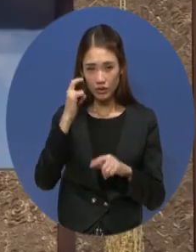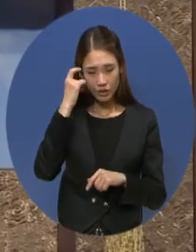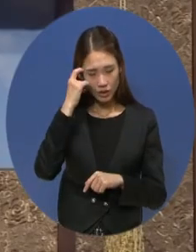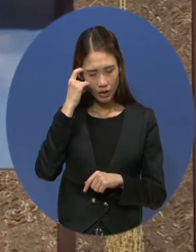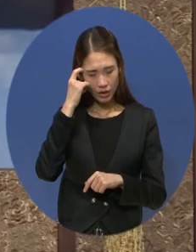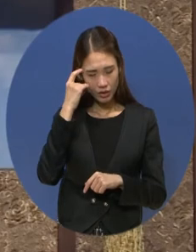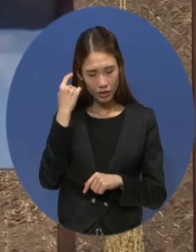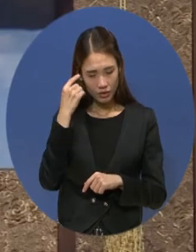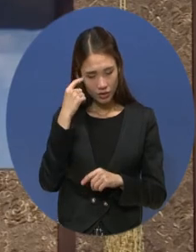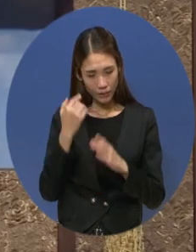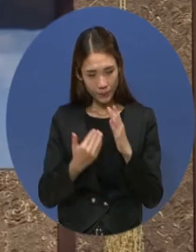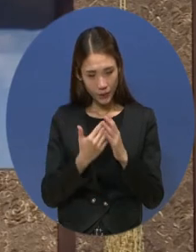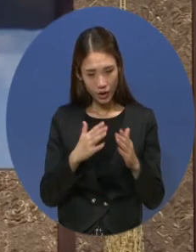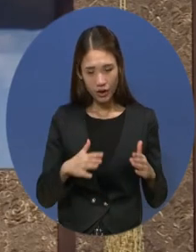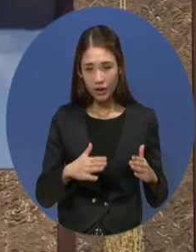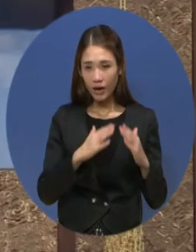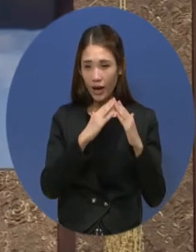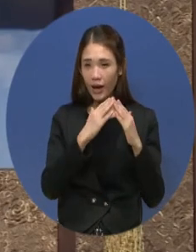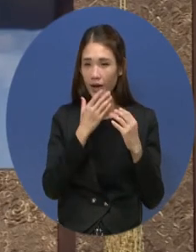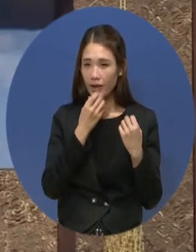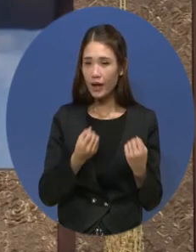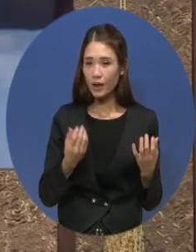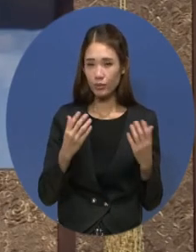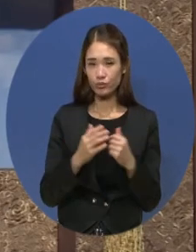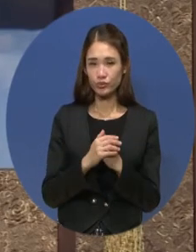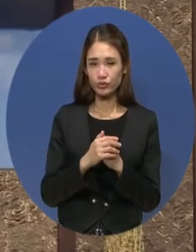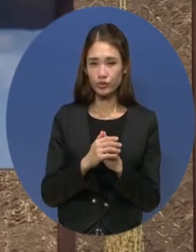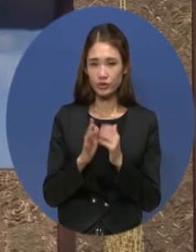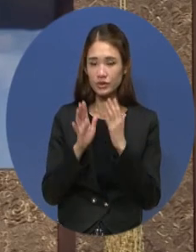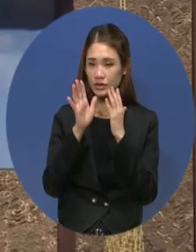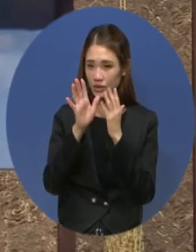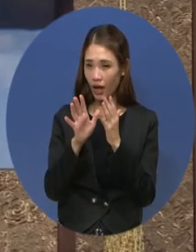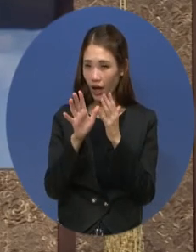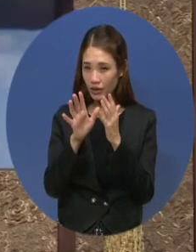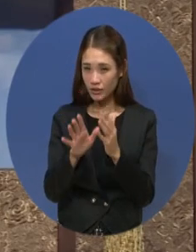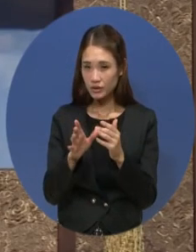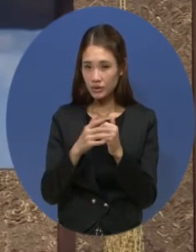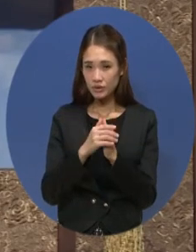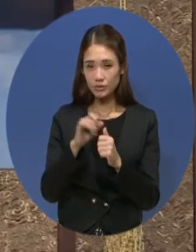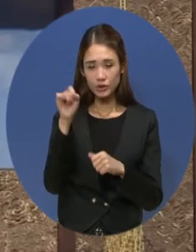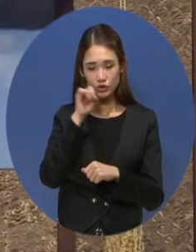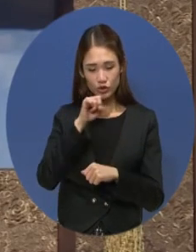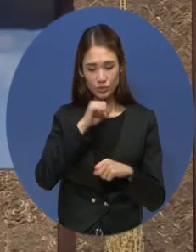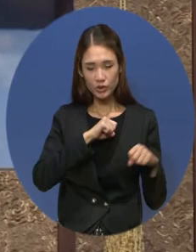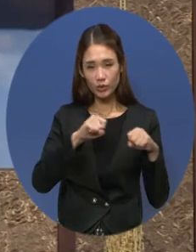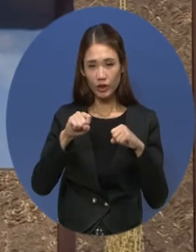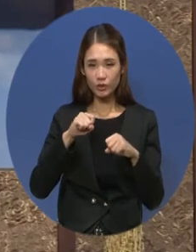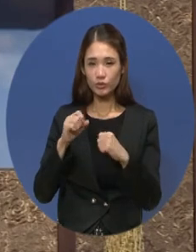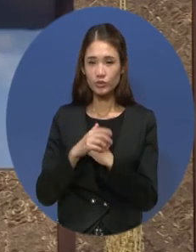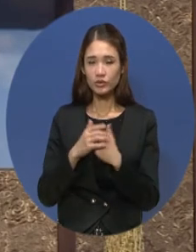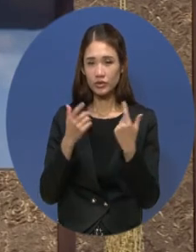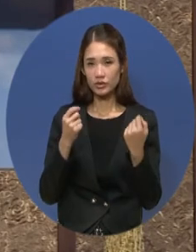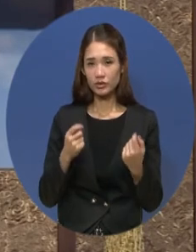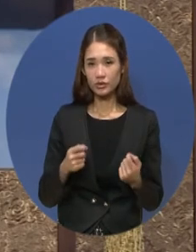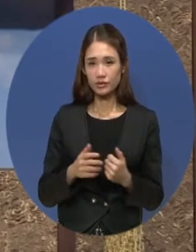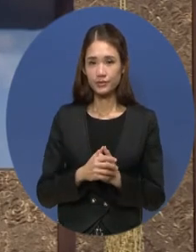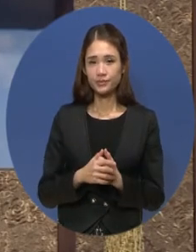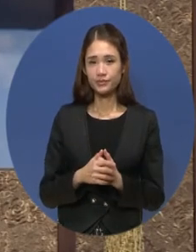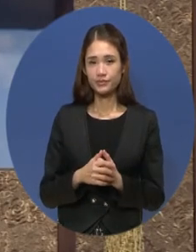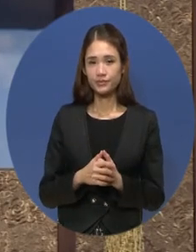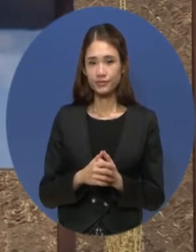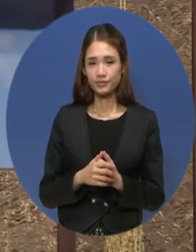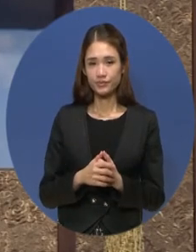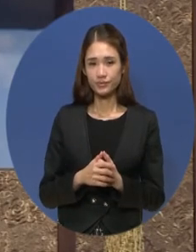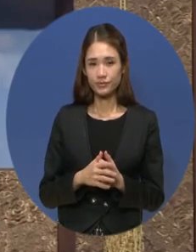번뜩 생각하시면 그냥 캠프 해요 캠프 라든가 나들이 라든가 아님 취미활동 4 이게 이런 것들이죠 해서